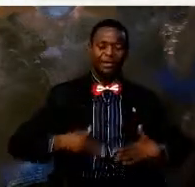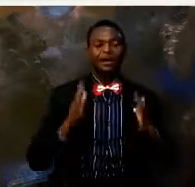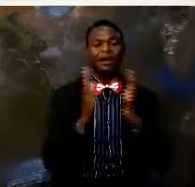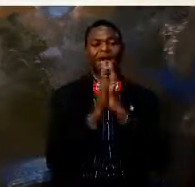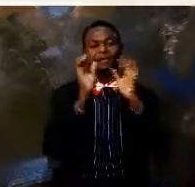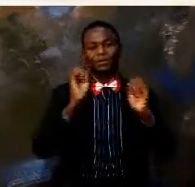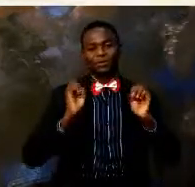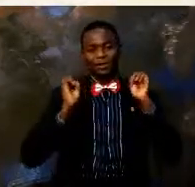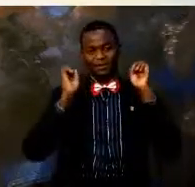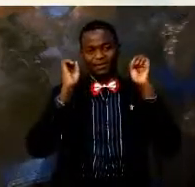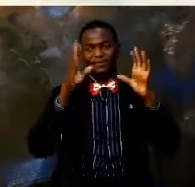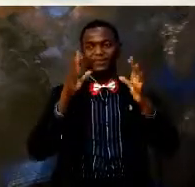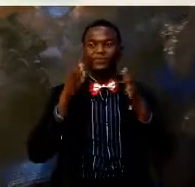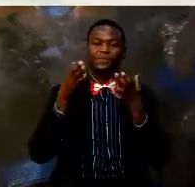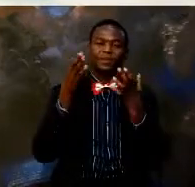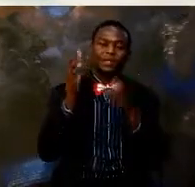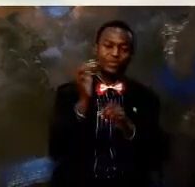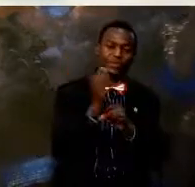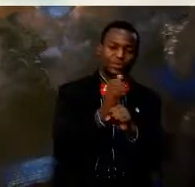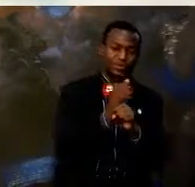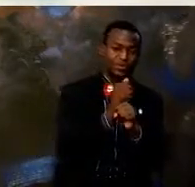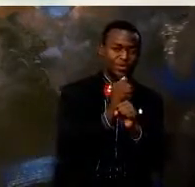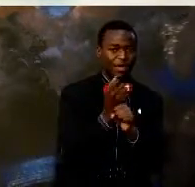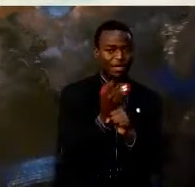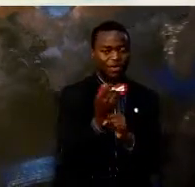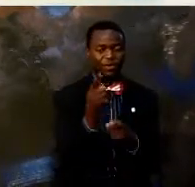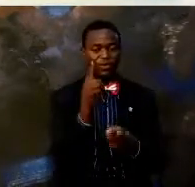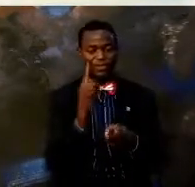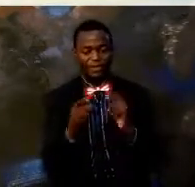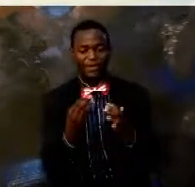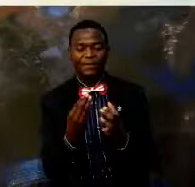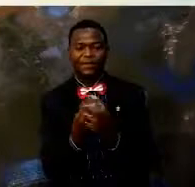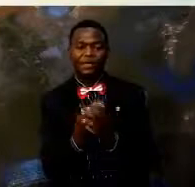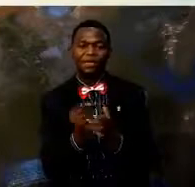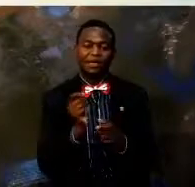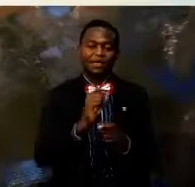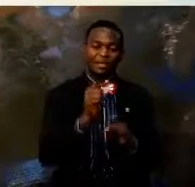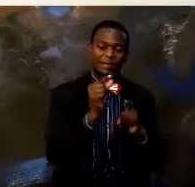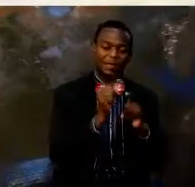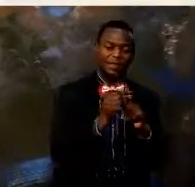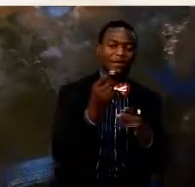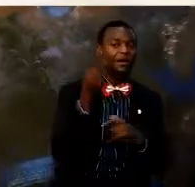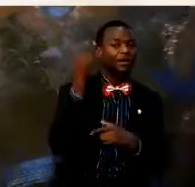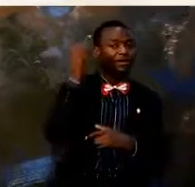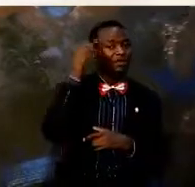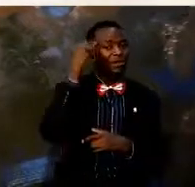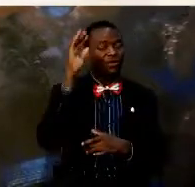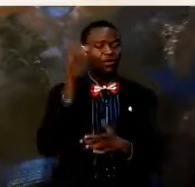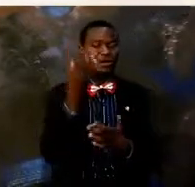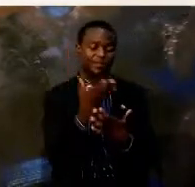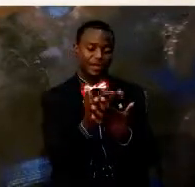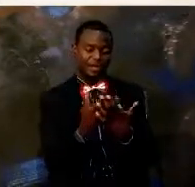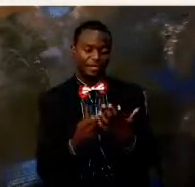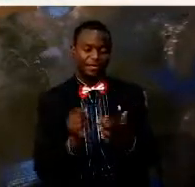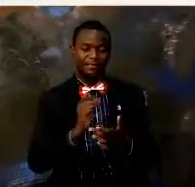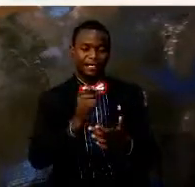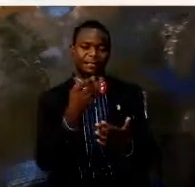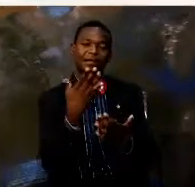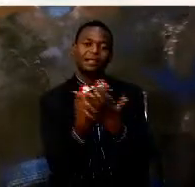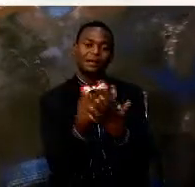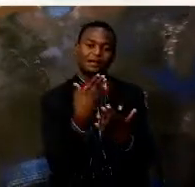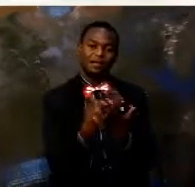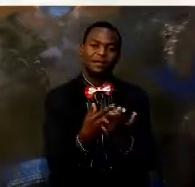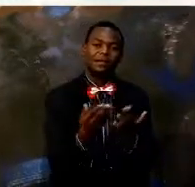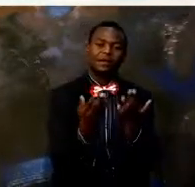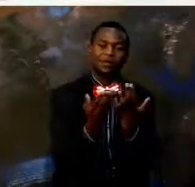Haleluya! Hebu chukua kidogo, tembea nami. Andika tu maneno haya kichwani mwako. Kama una karatasi, andike haraka haraka,